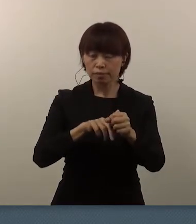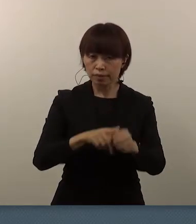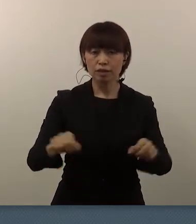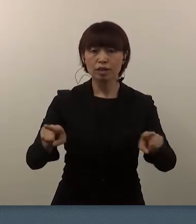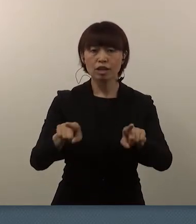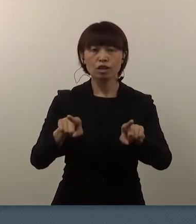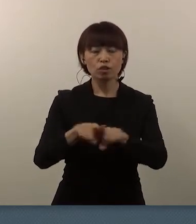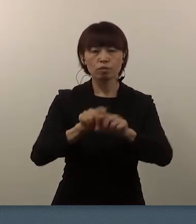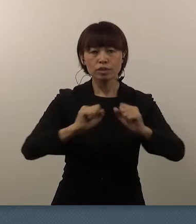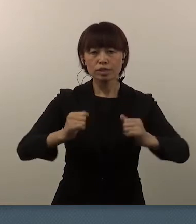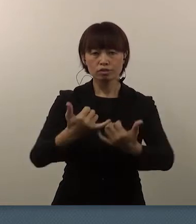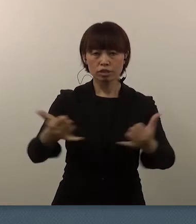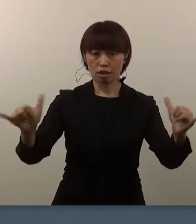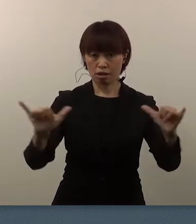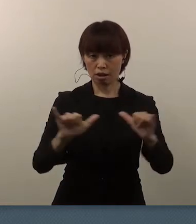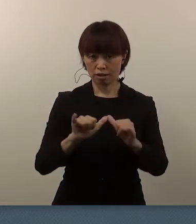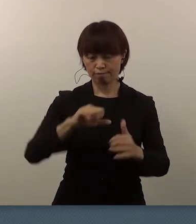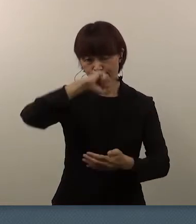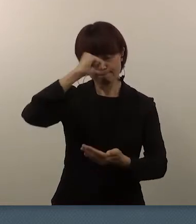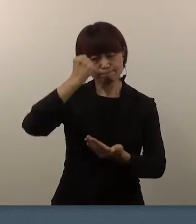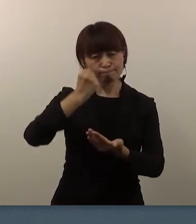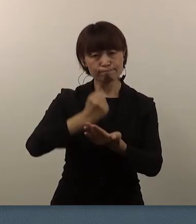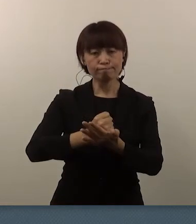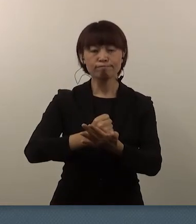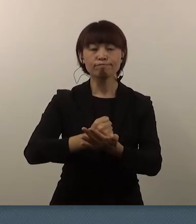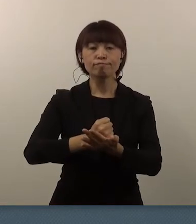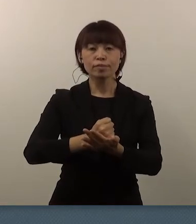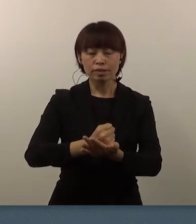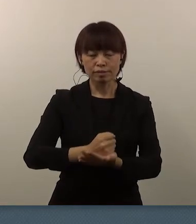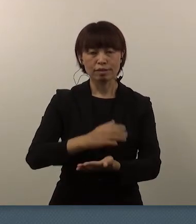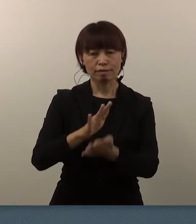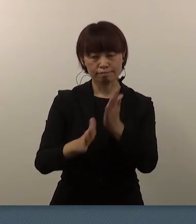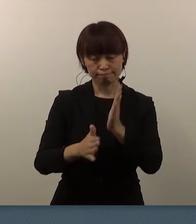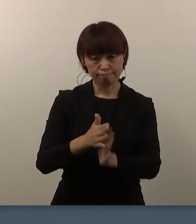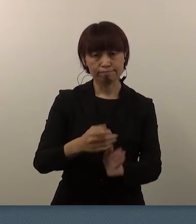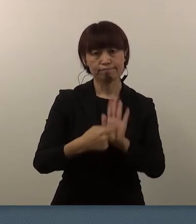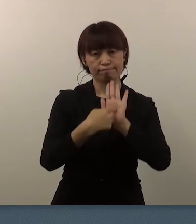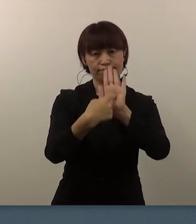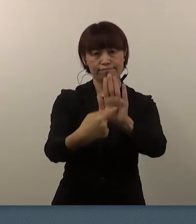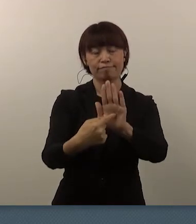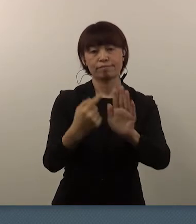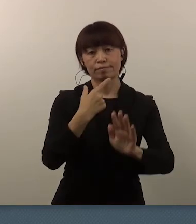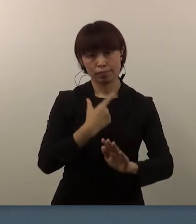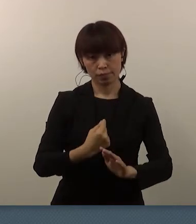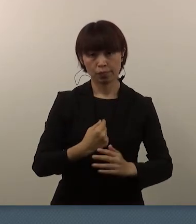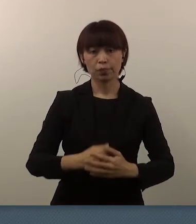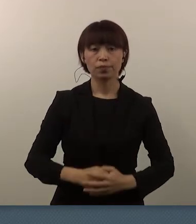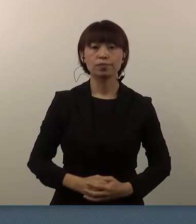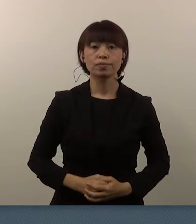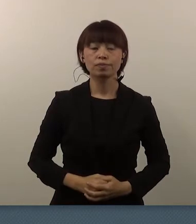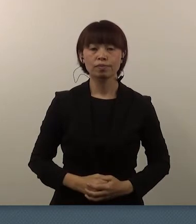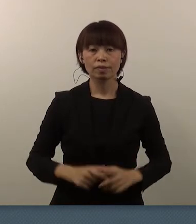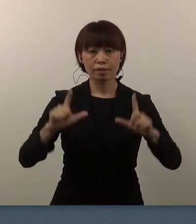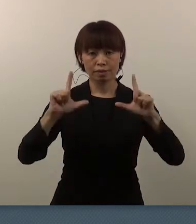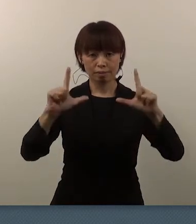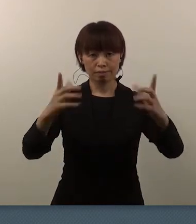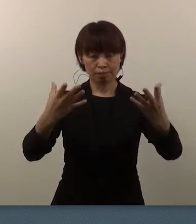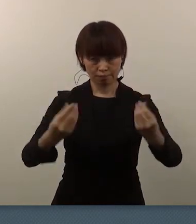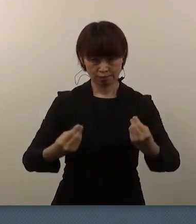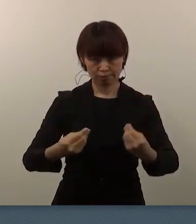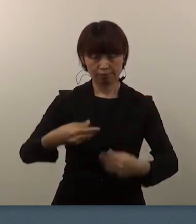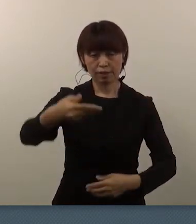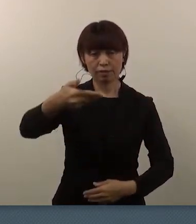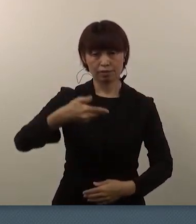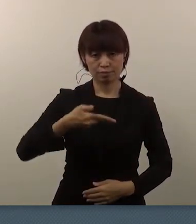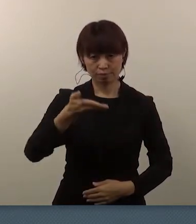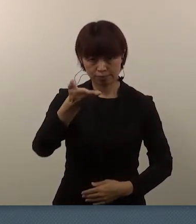社会を実現していく、そうした決意を示したいと考えています。私からの発表は以上です。皆さんからご質問があれば